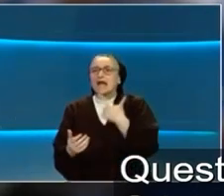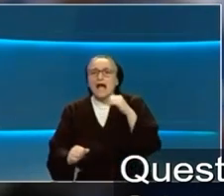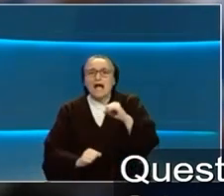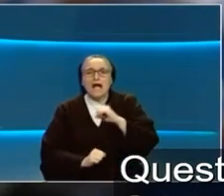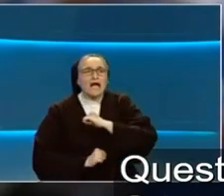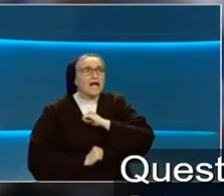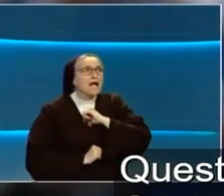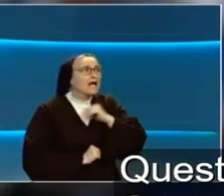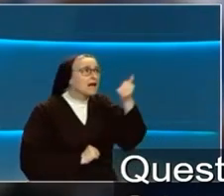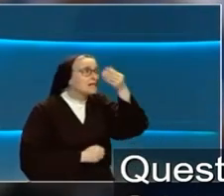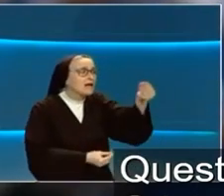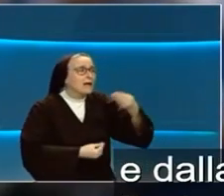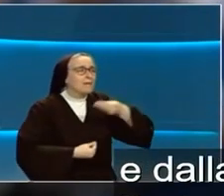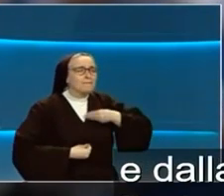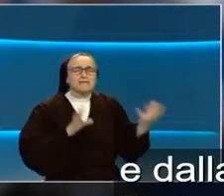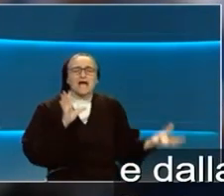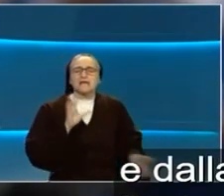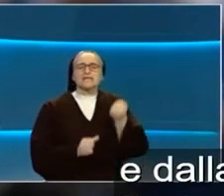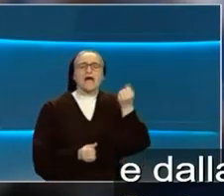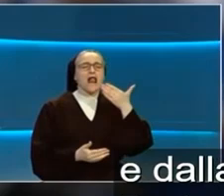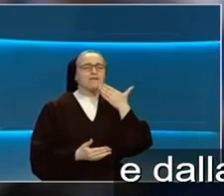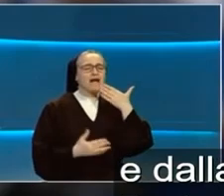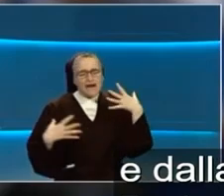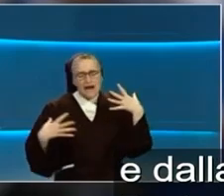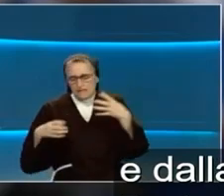mundum, in Christo